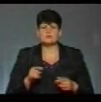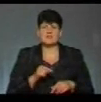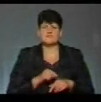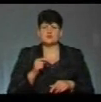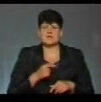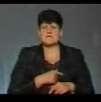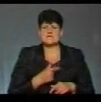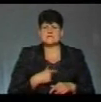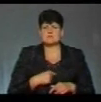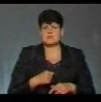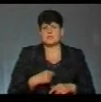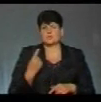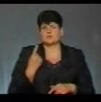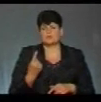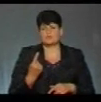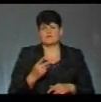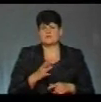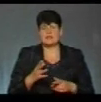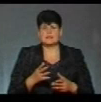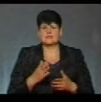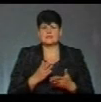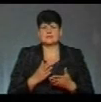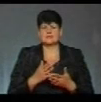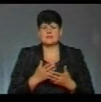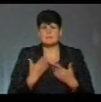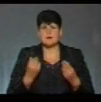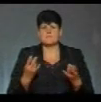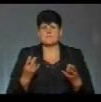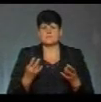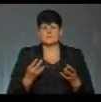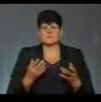себе самотньою. Її незадоволені потреби в сім'ї, так?